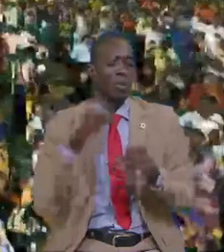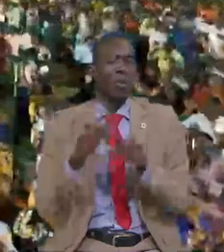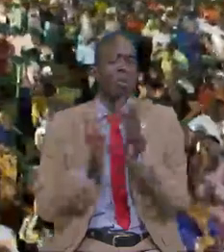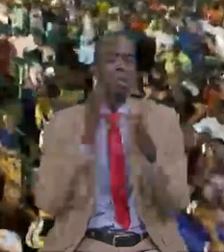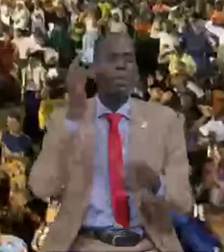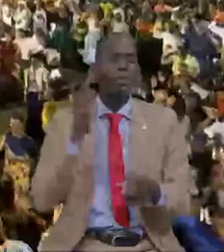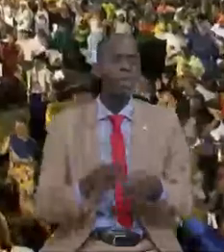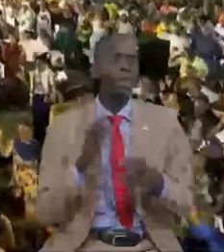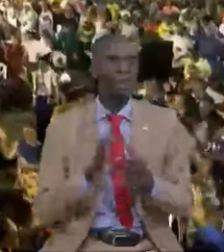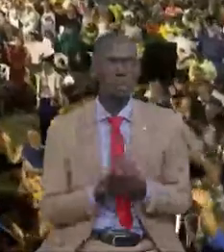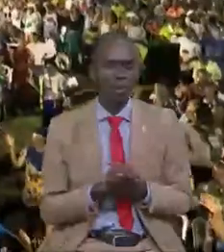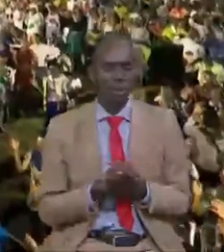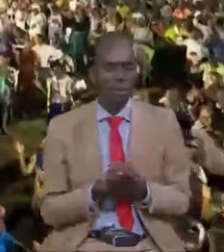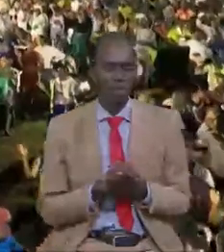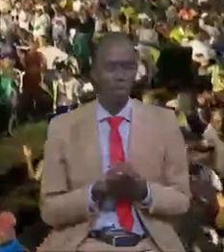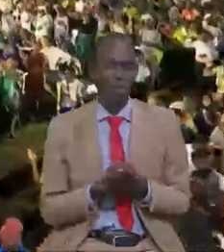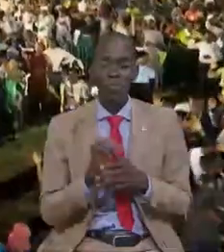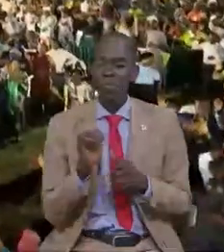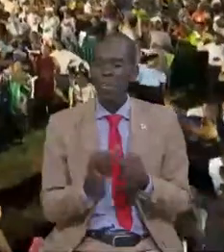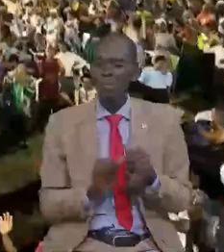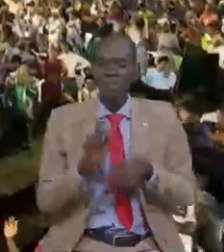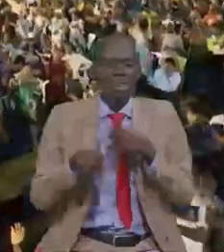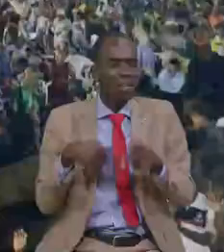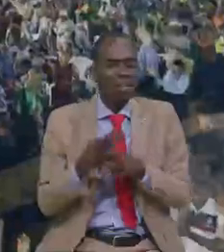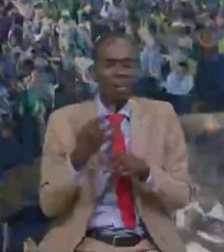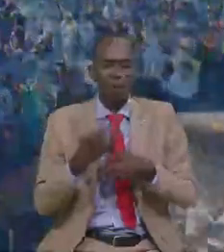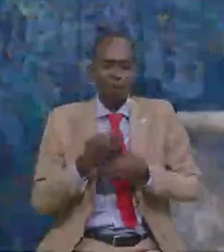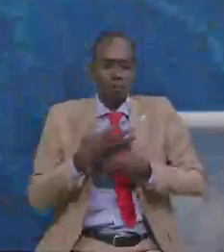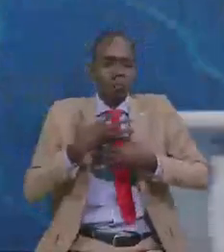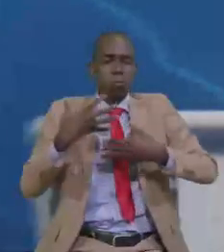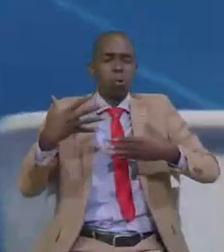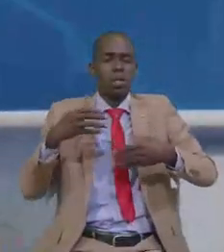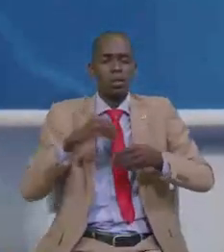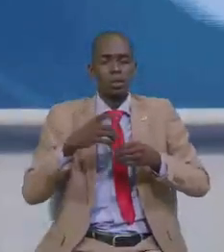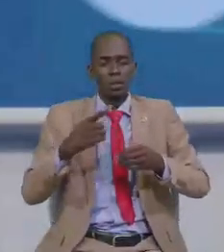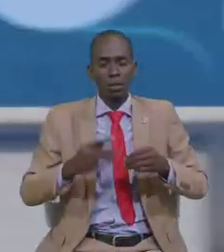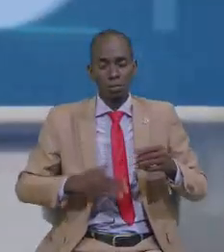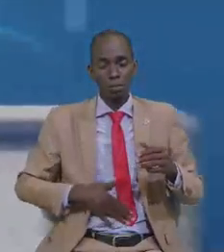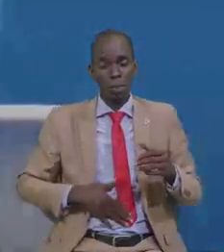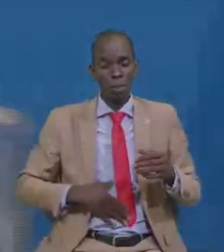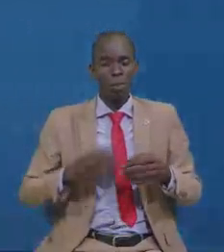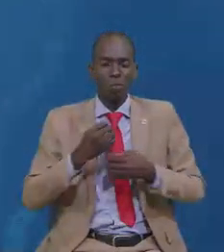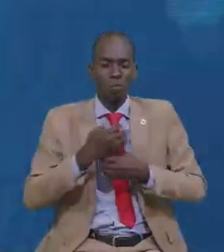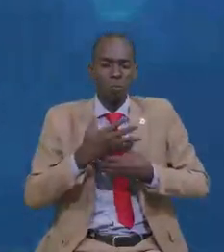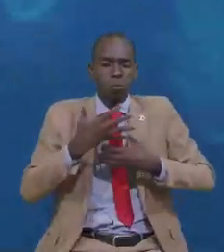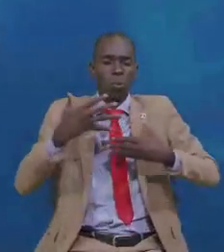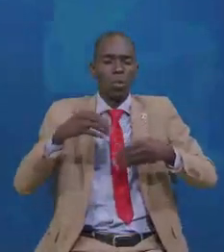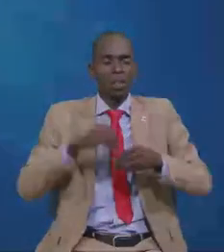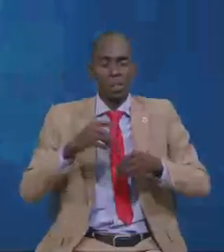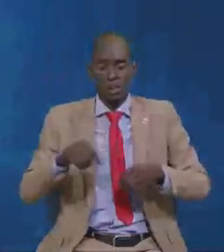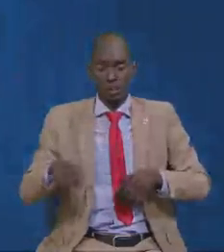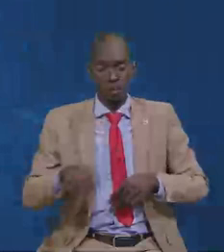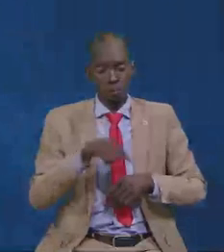gens écoutent bien au nom de Jésus-Christ. Toute forme de